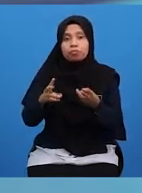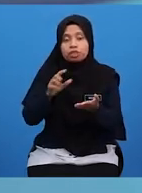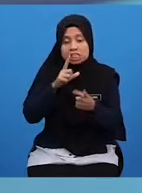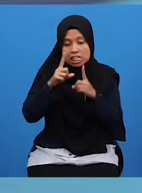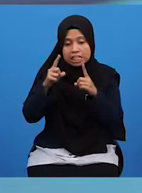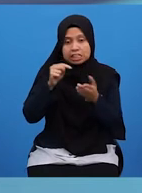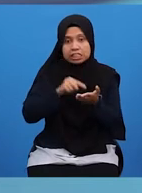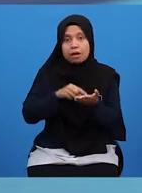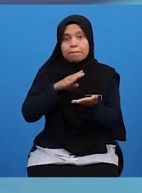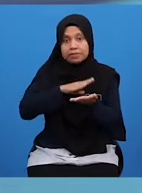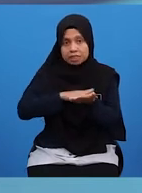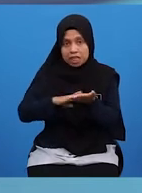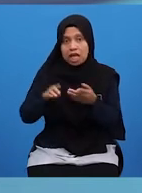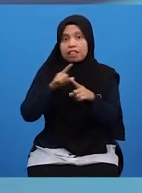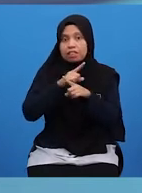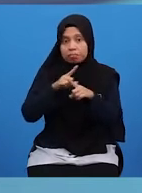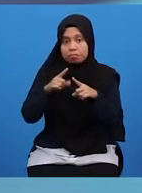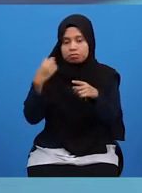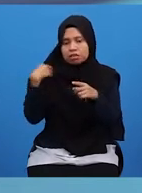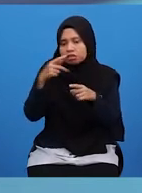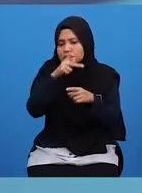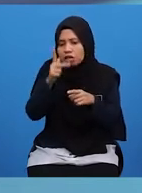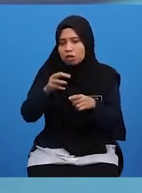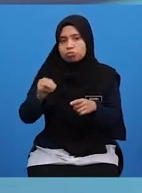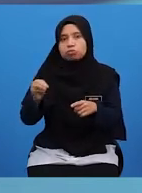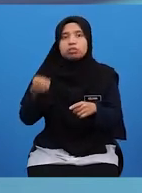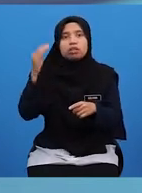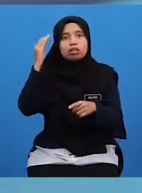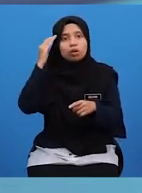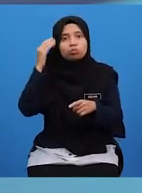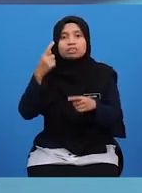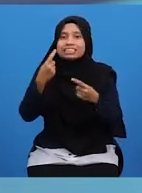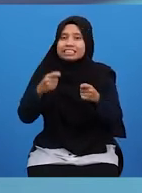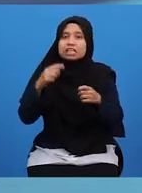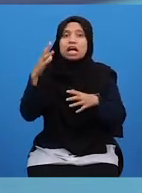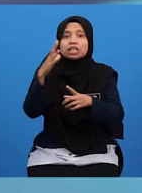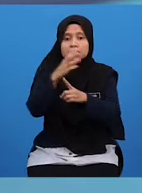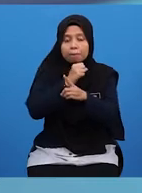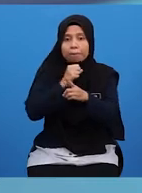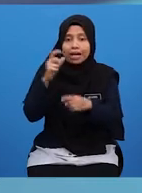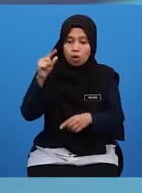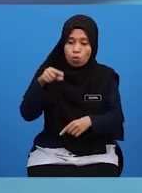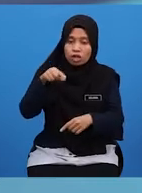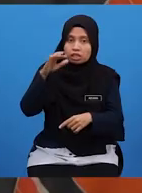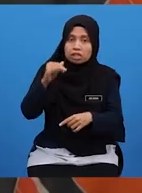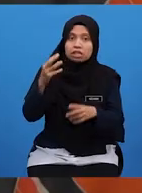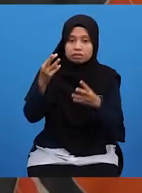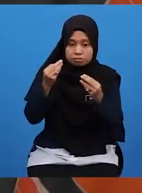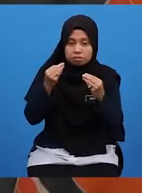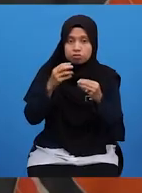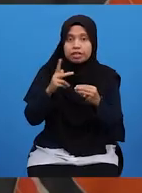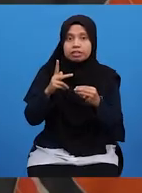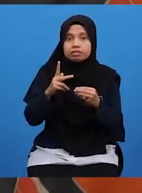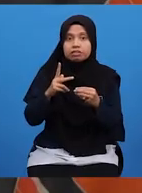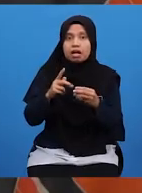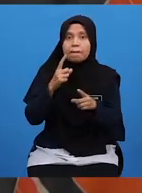bersih, namun adakah murid-murid tahu ianya telah mencapai tahap kualiti yang ditetapkan?